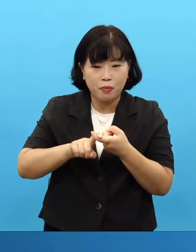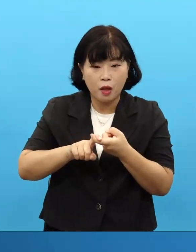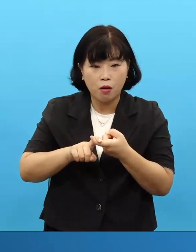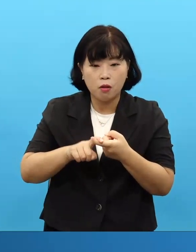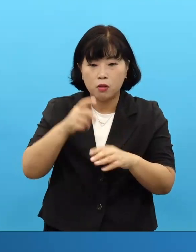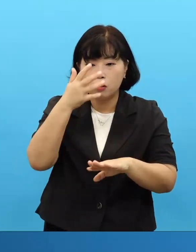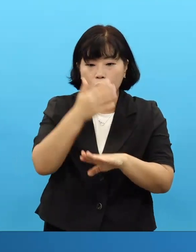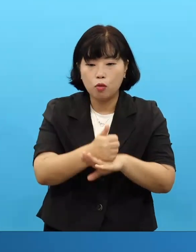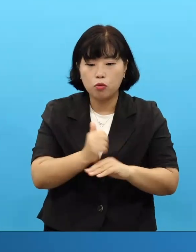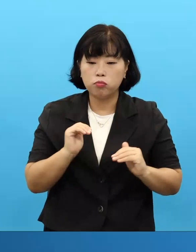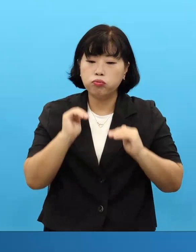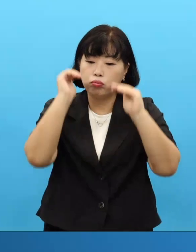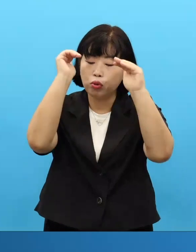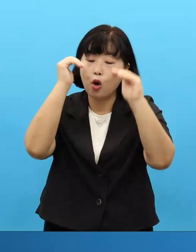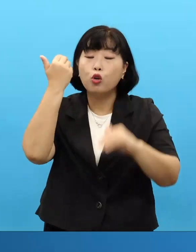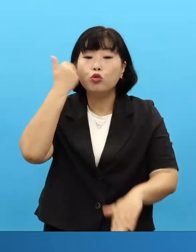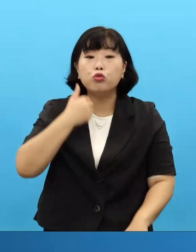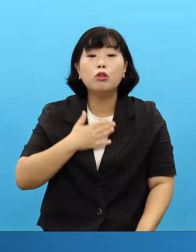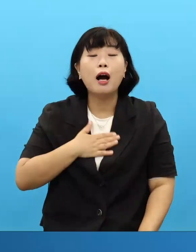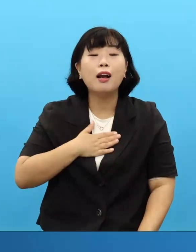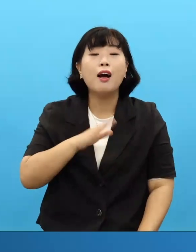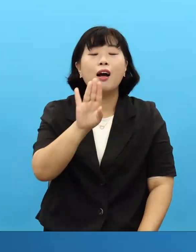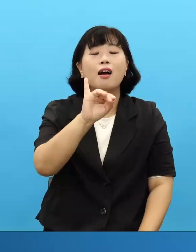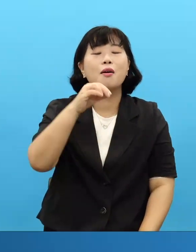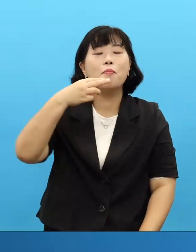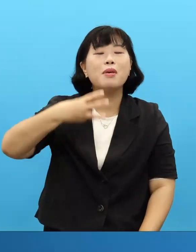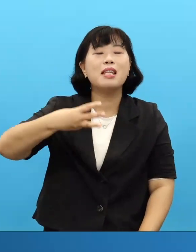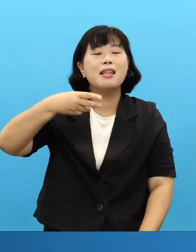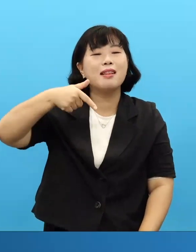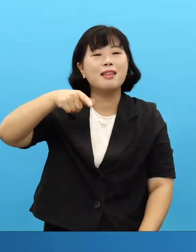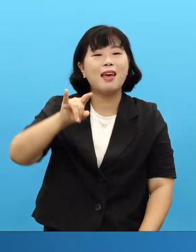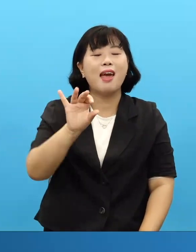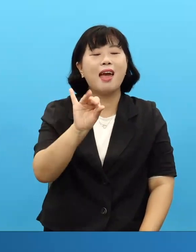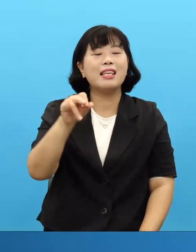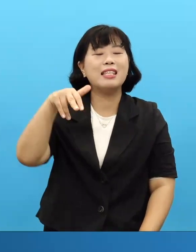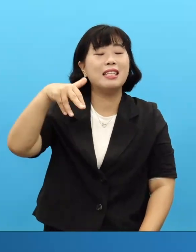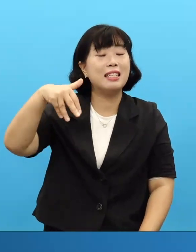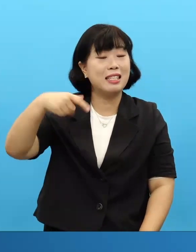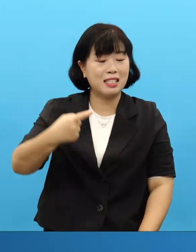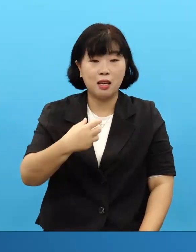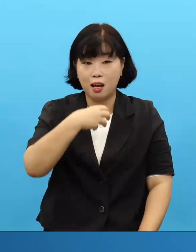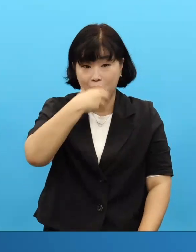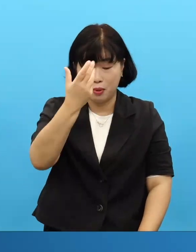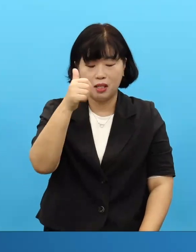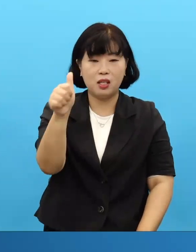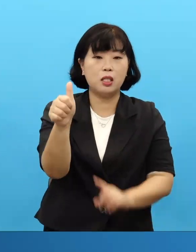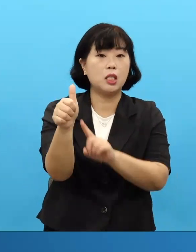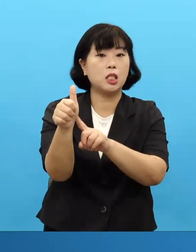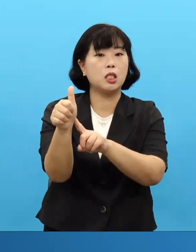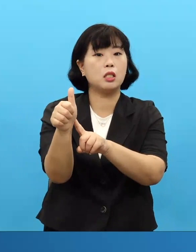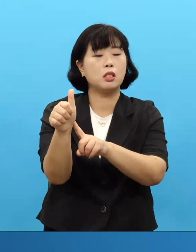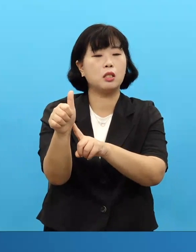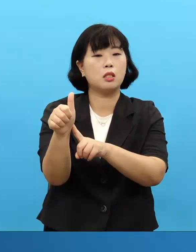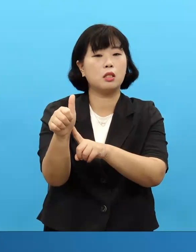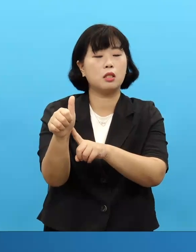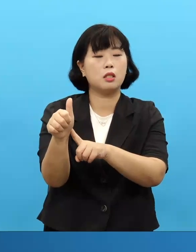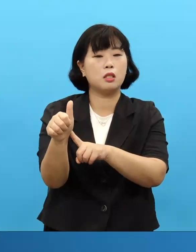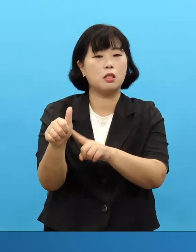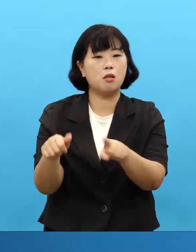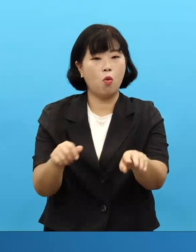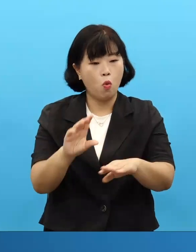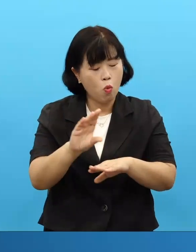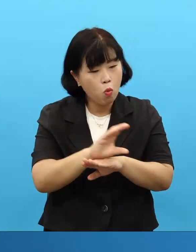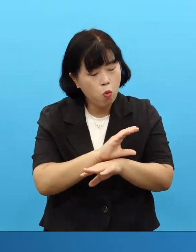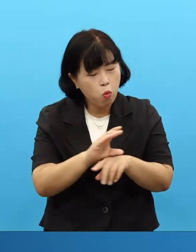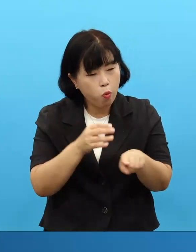Gates. 꼬마가 그걸 보고요. 이야, 이런 거요. This young child saw this and was so taken aback by it and amazed by it. 그게